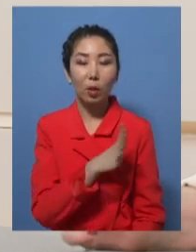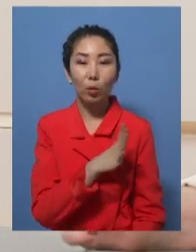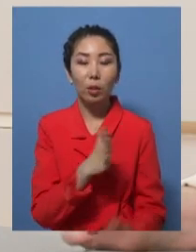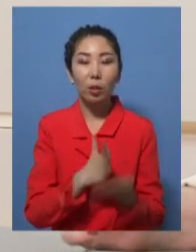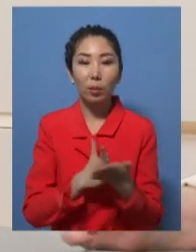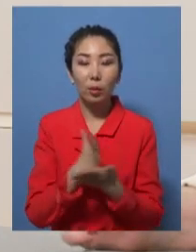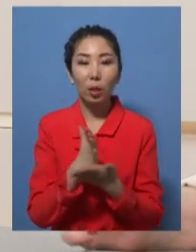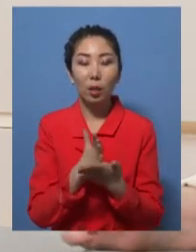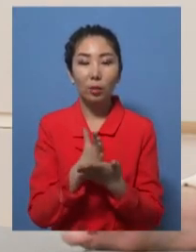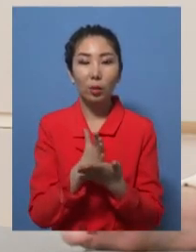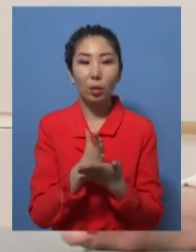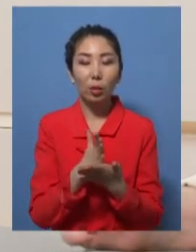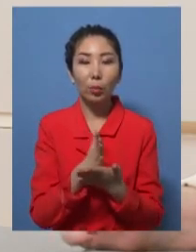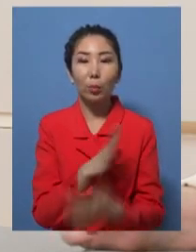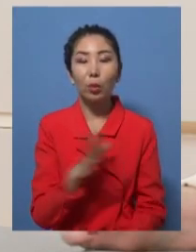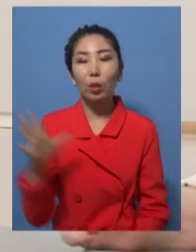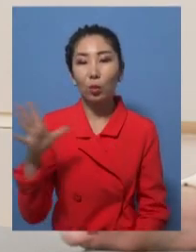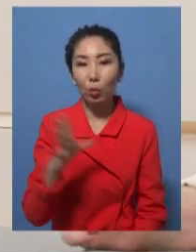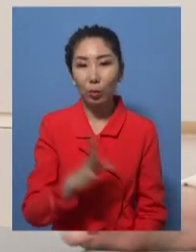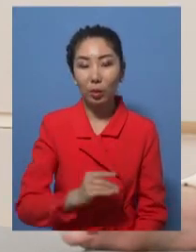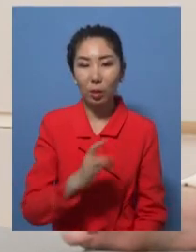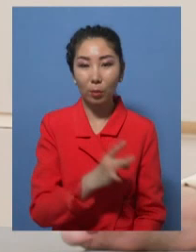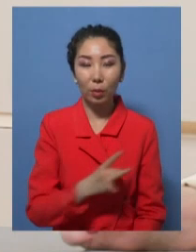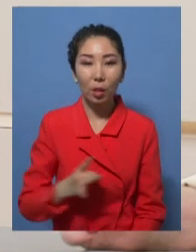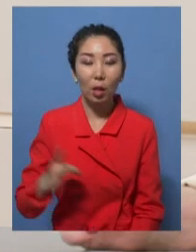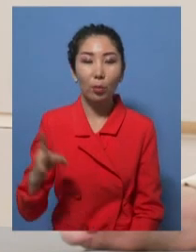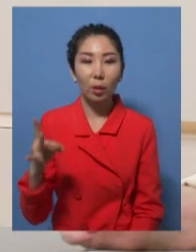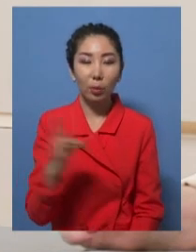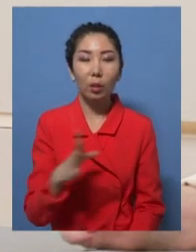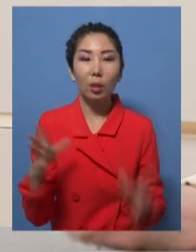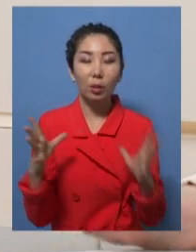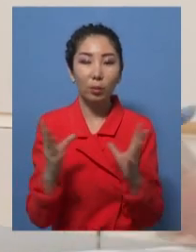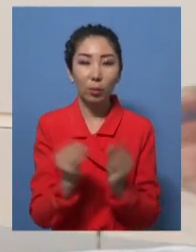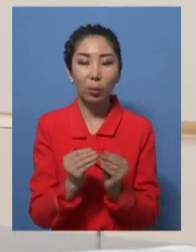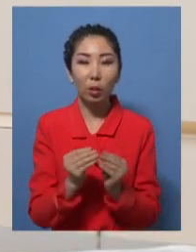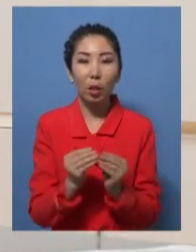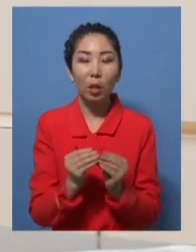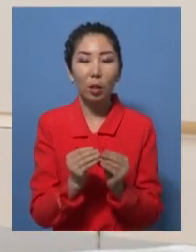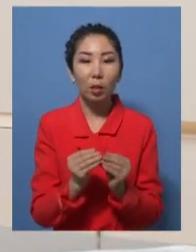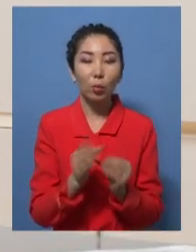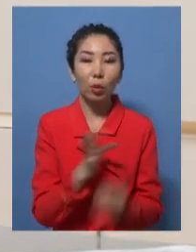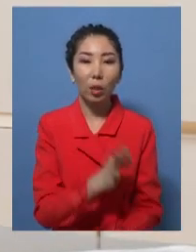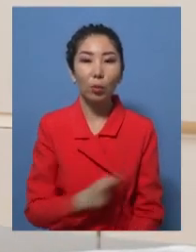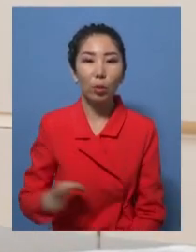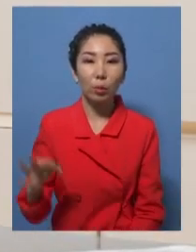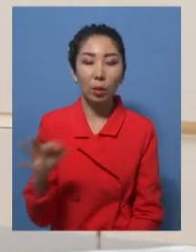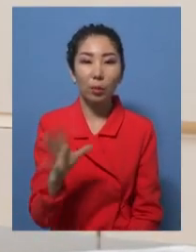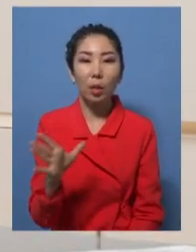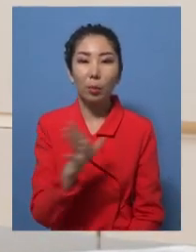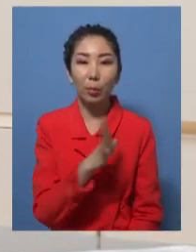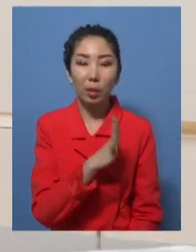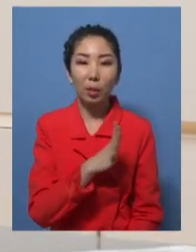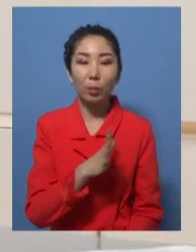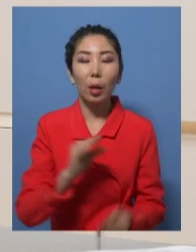Осындай қылмыстарды азайту және бүкіл облыс және облыспен емес, тек қана облыс емес, тіпті республикаға бойынша бұл біздің